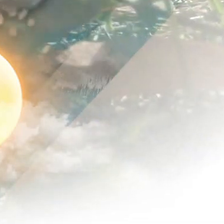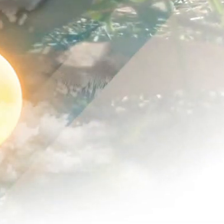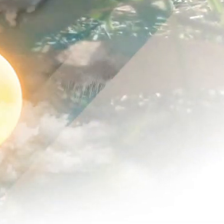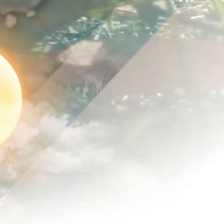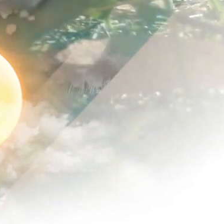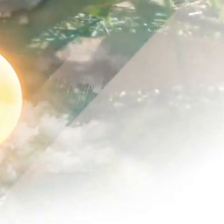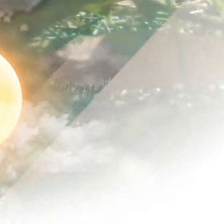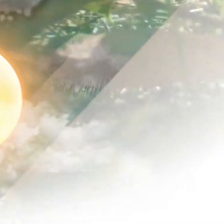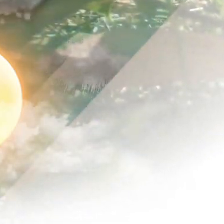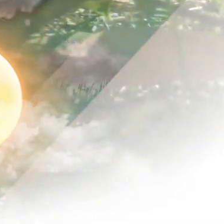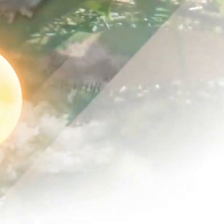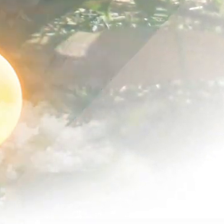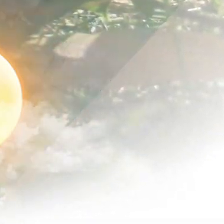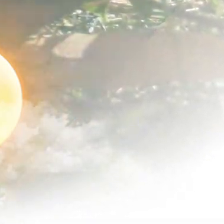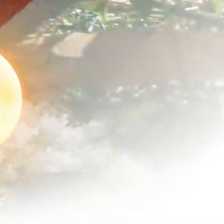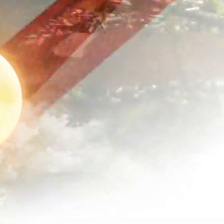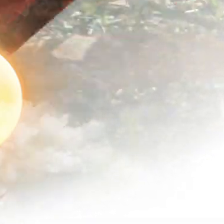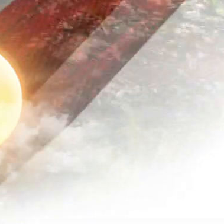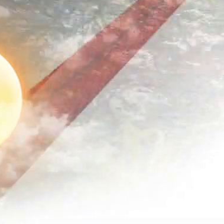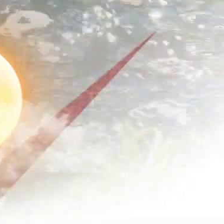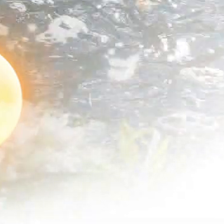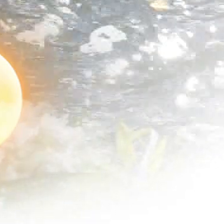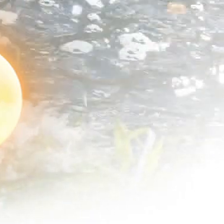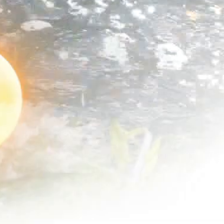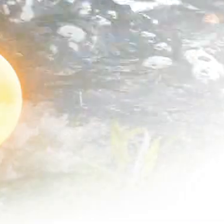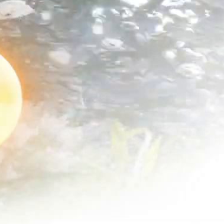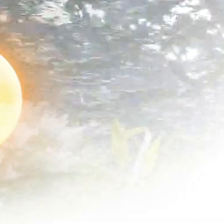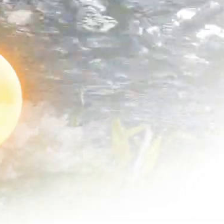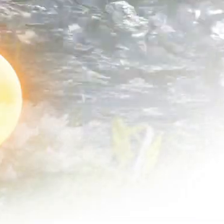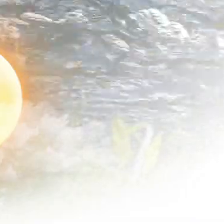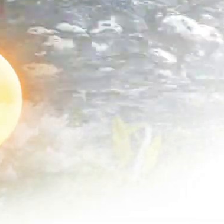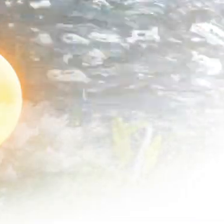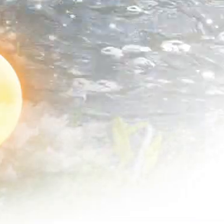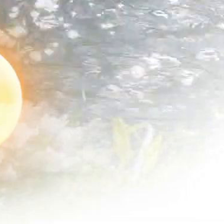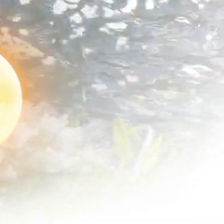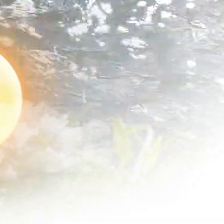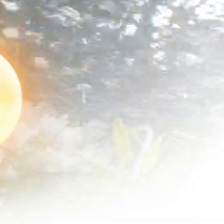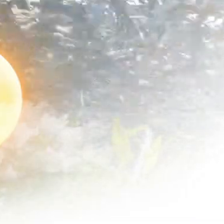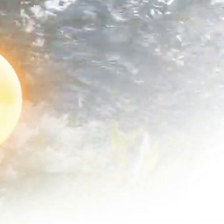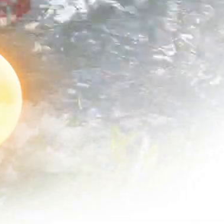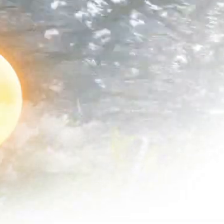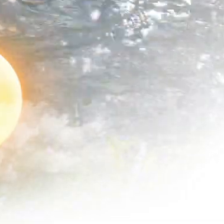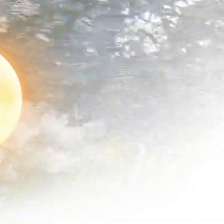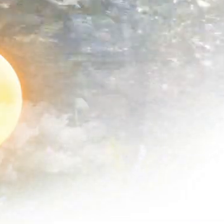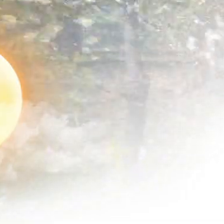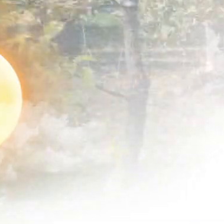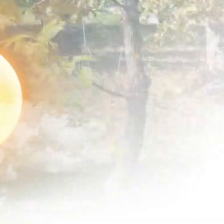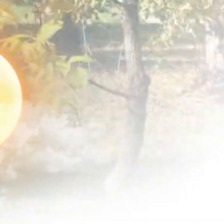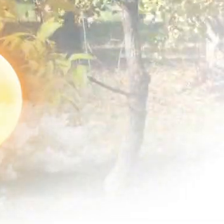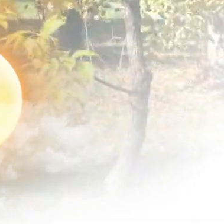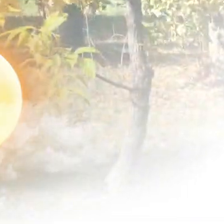Мастах і Шчучыне каля 5 градусаў цяпла раніцай, да плюс 11 днём і да плюс 7